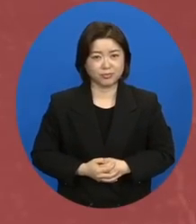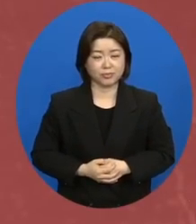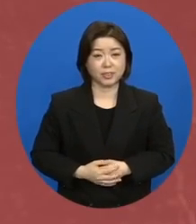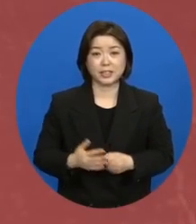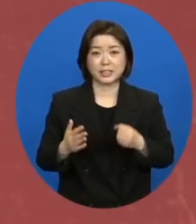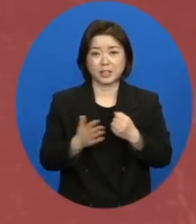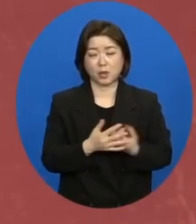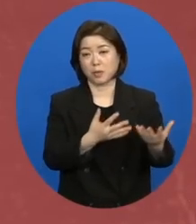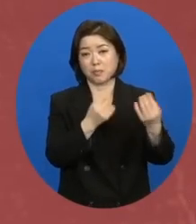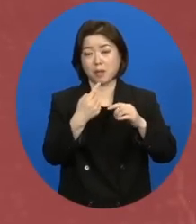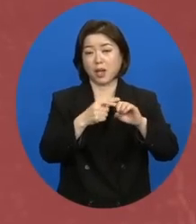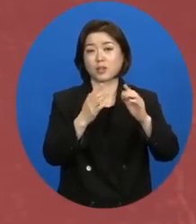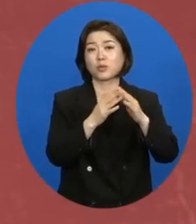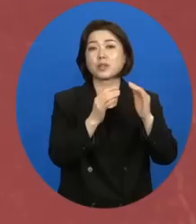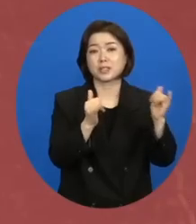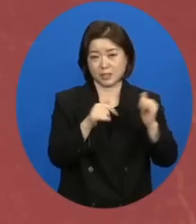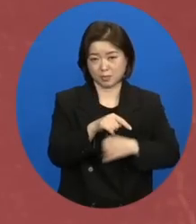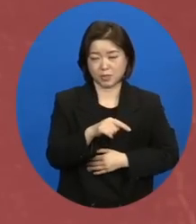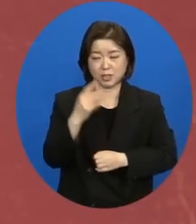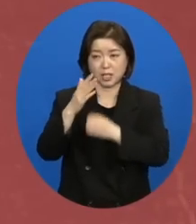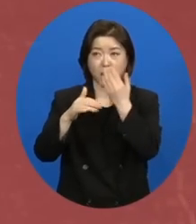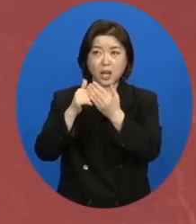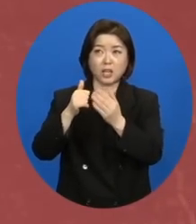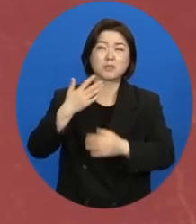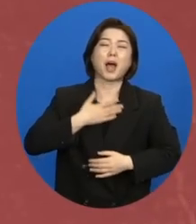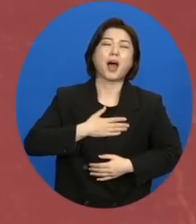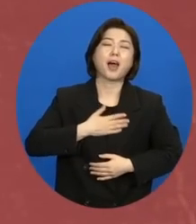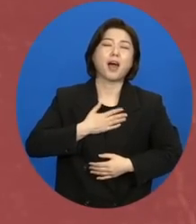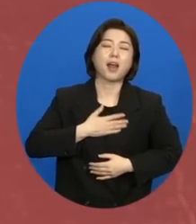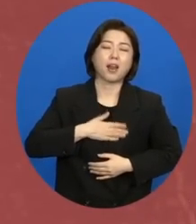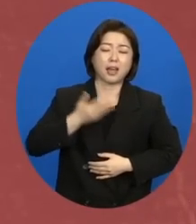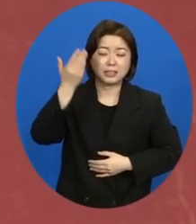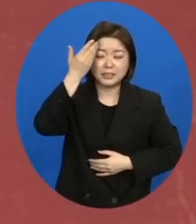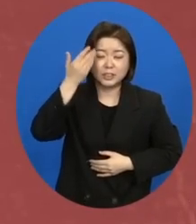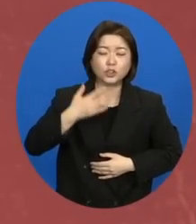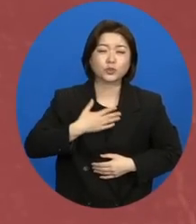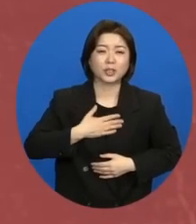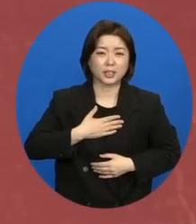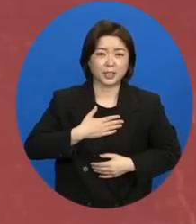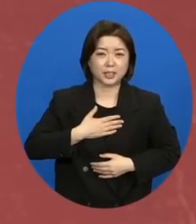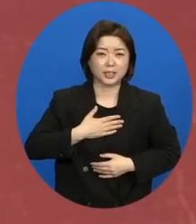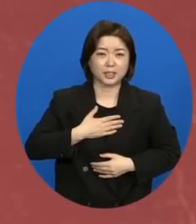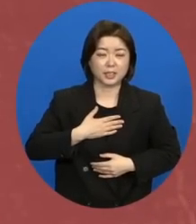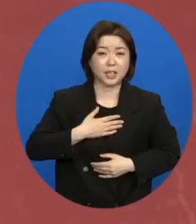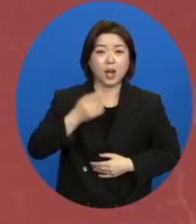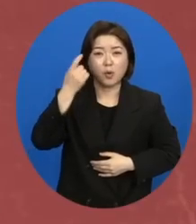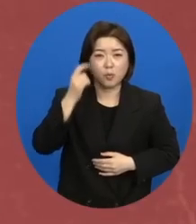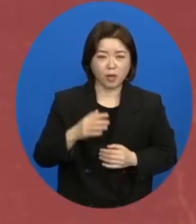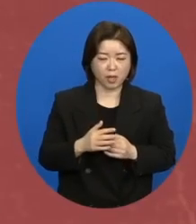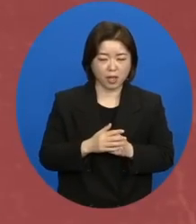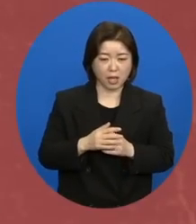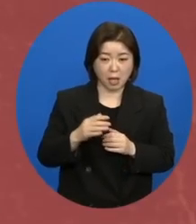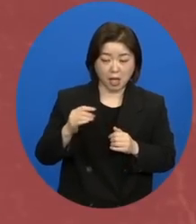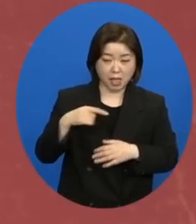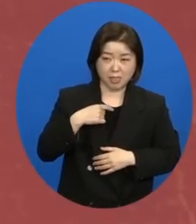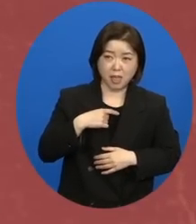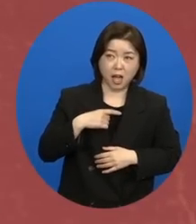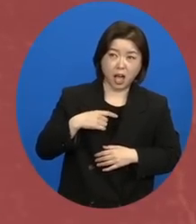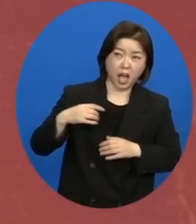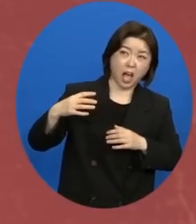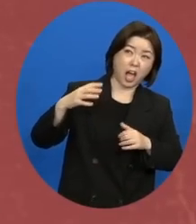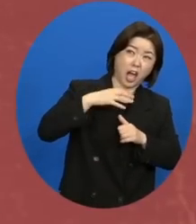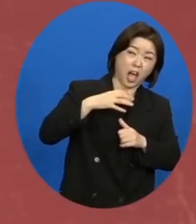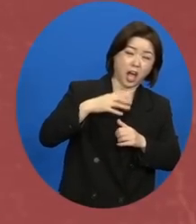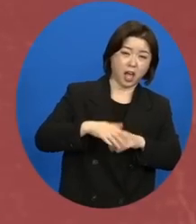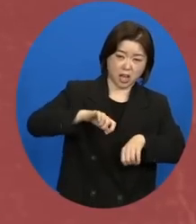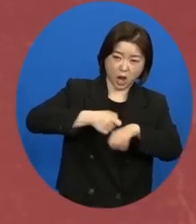의외로 많은 교인들이 하나님을 압니다. 알아요. 왜? 맞을까 봐. 맞을까